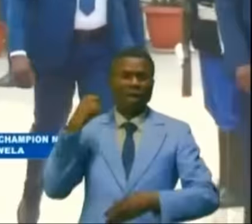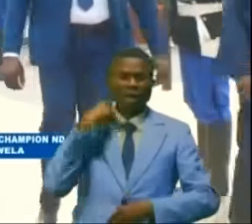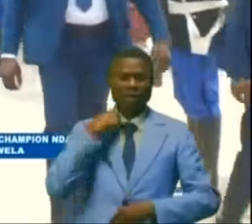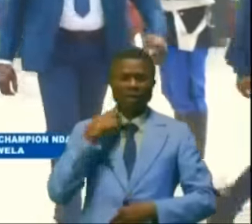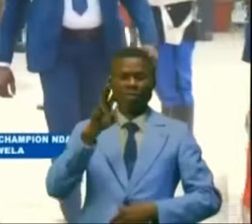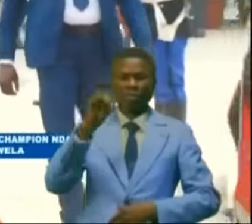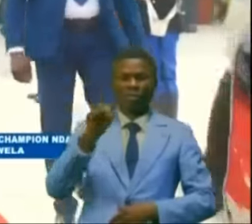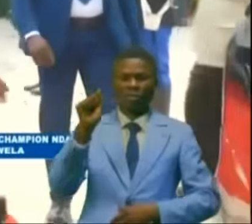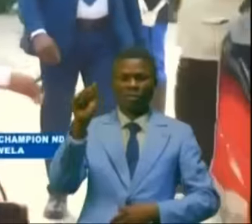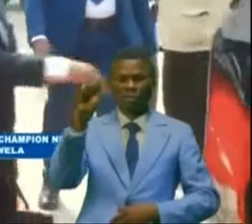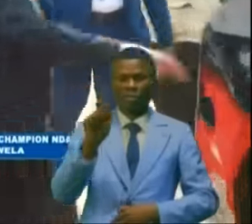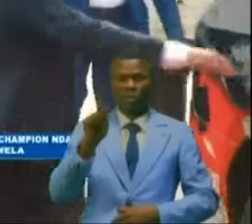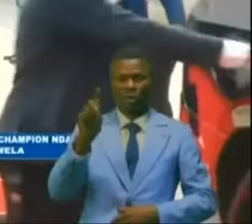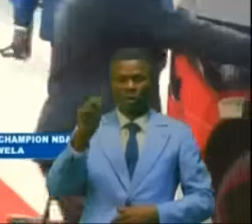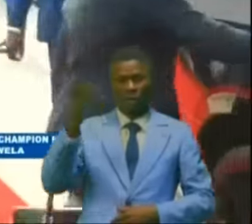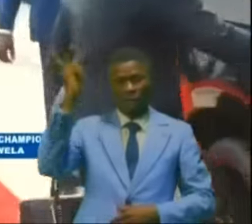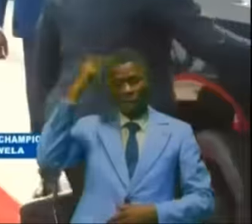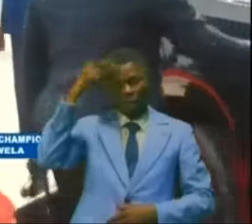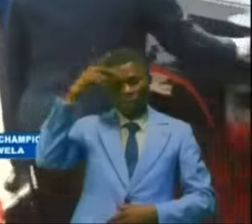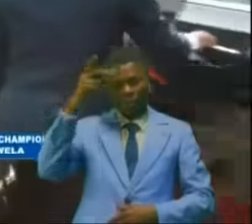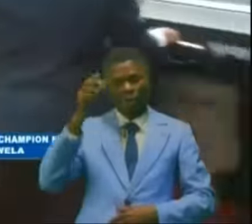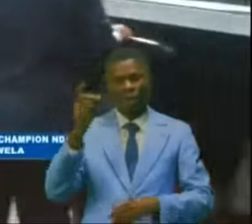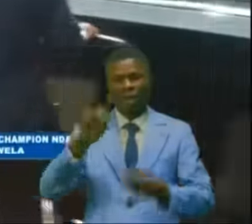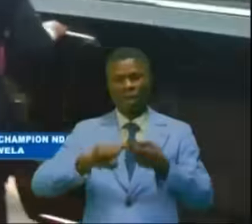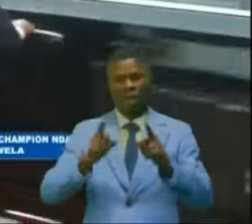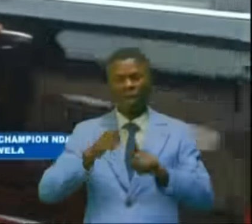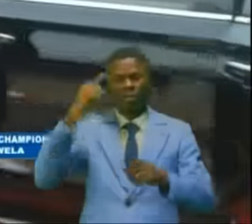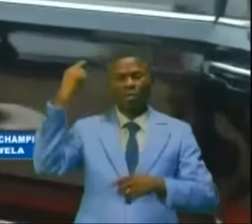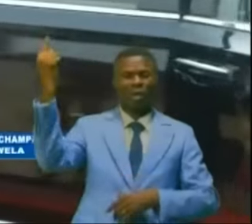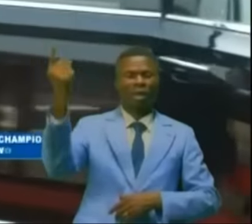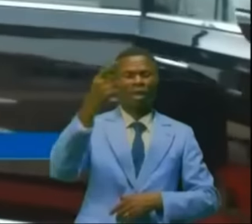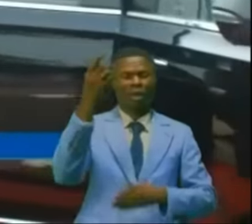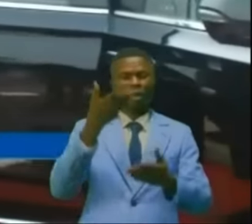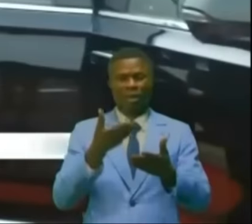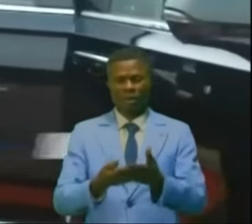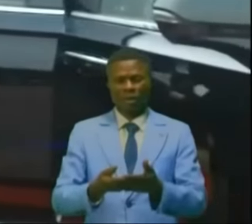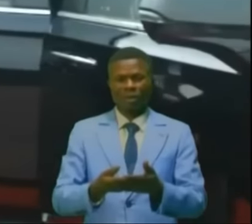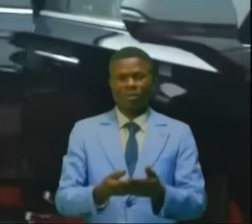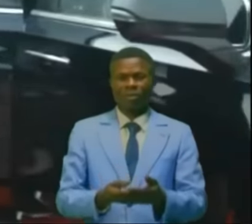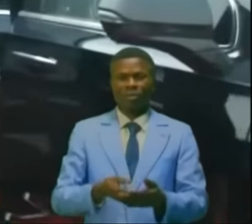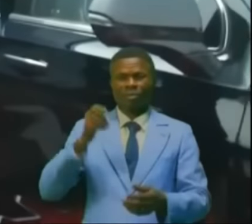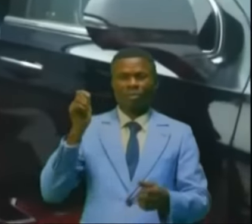master de philosophie des relations internationales.